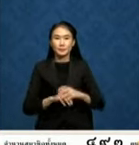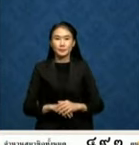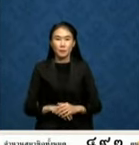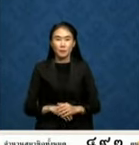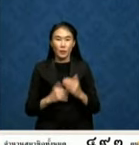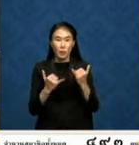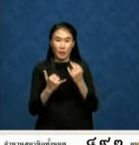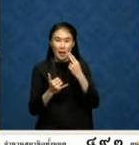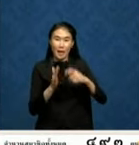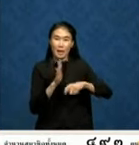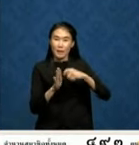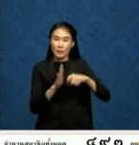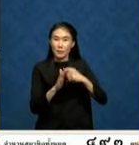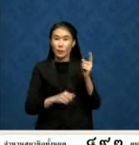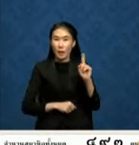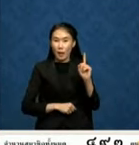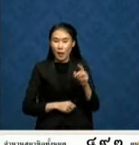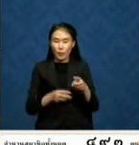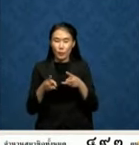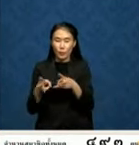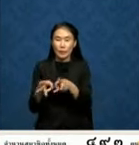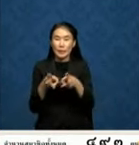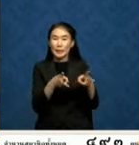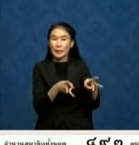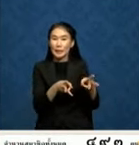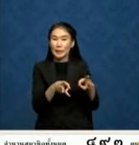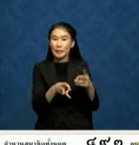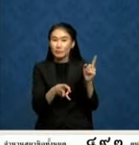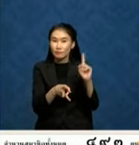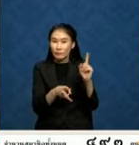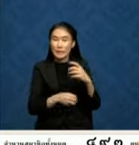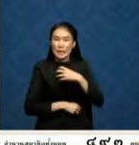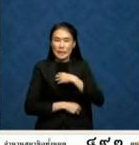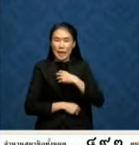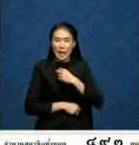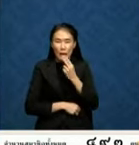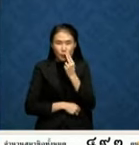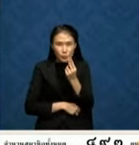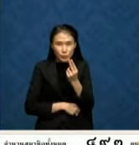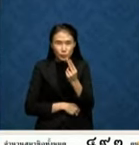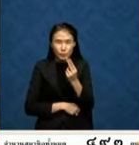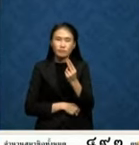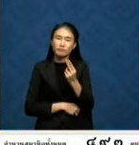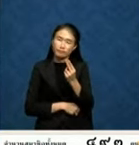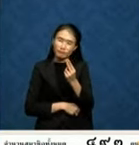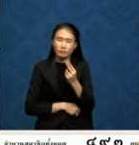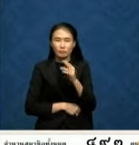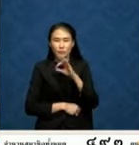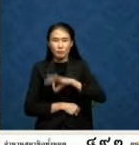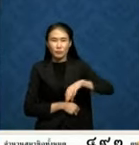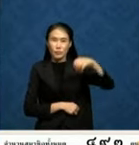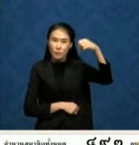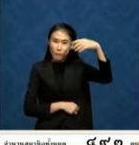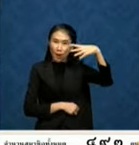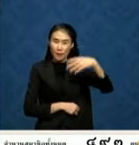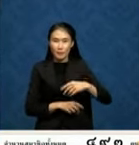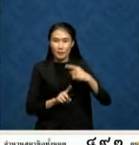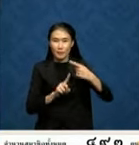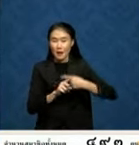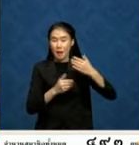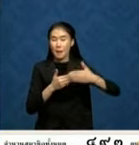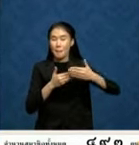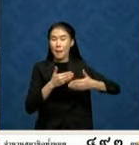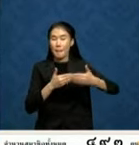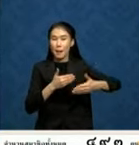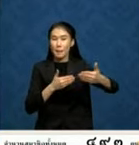เลยเป็นเหตุว่าวิธีการนะครับที่เราอยากจะเห็นภาพนะครับว่าค่าไฟนะครับในรอบต่อๆไปจะ